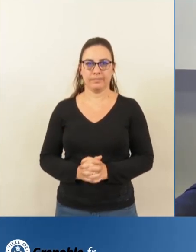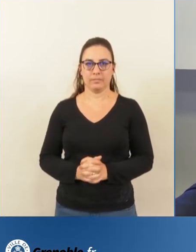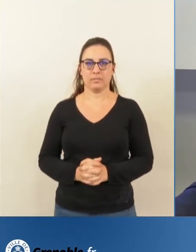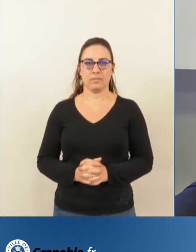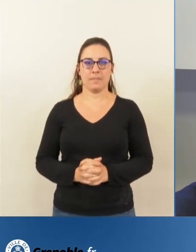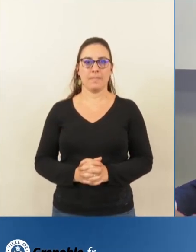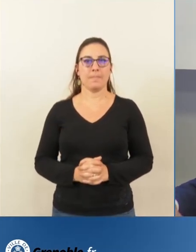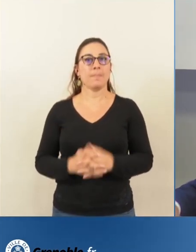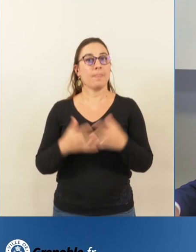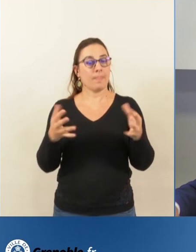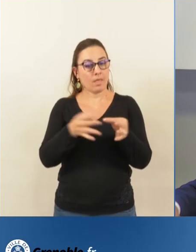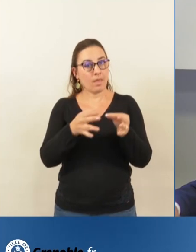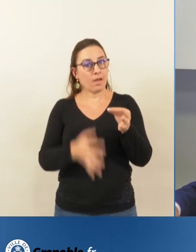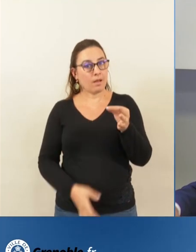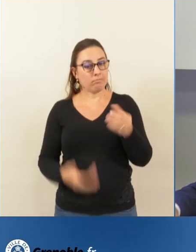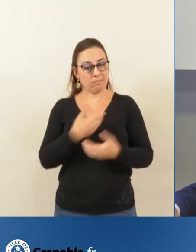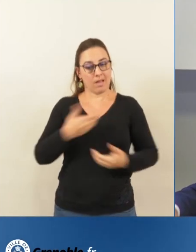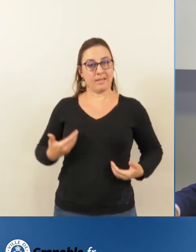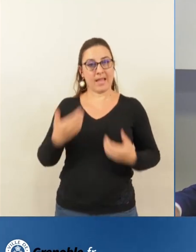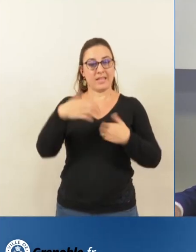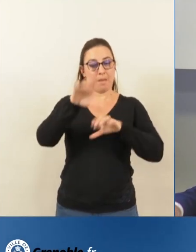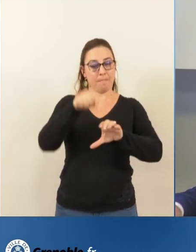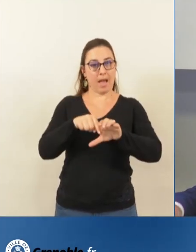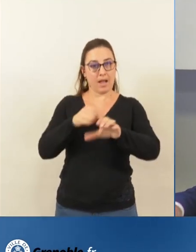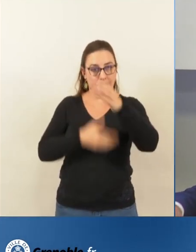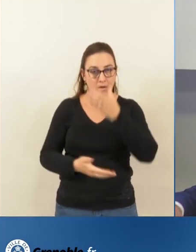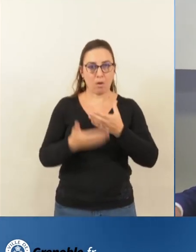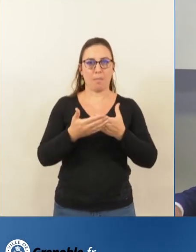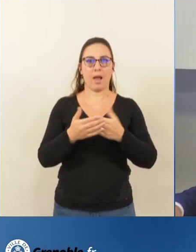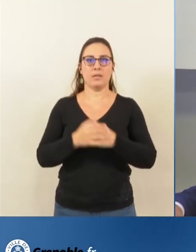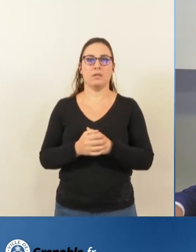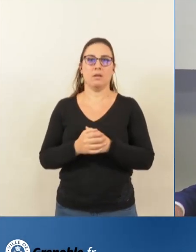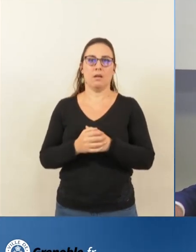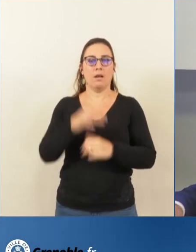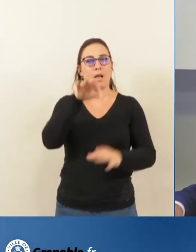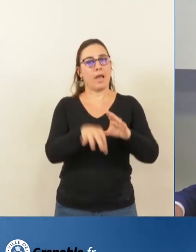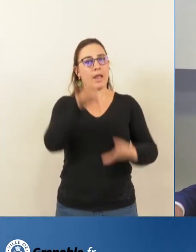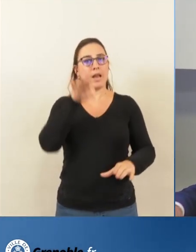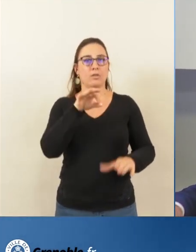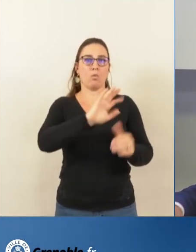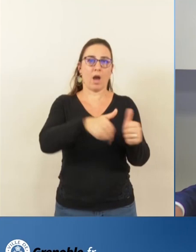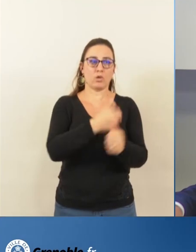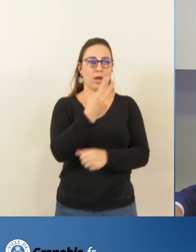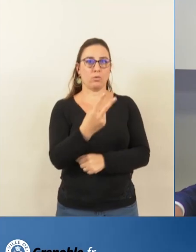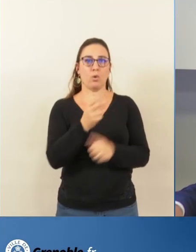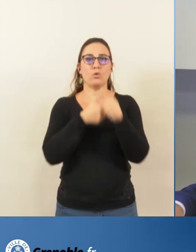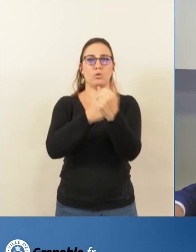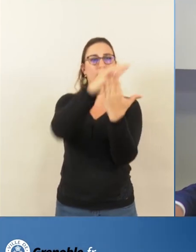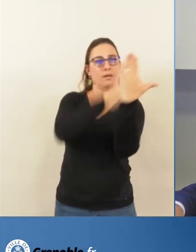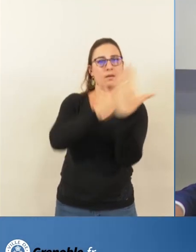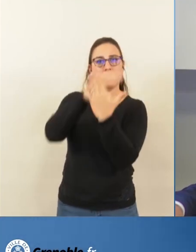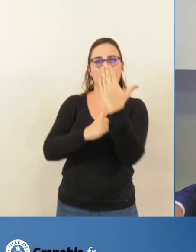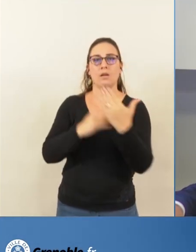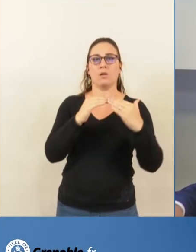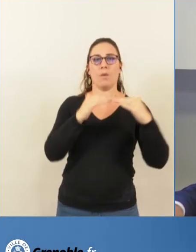ainsi remplacer ce dernier paragraphe par de procéder à l'élection de deux adjoints au scrutin de liste pour les rangs 20 et 21